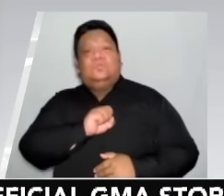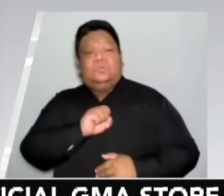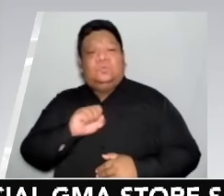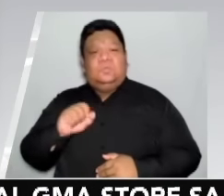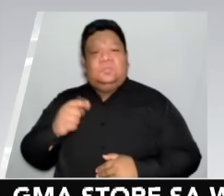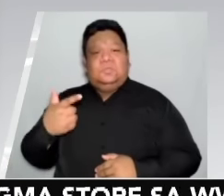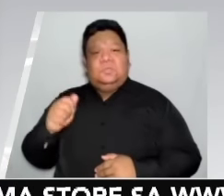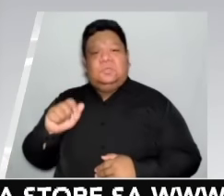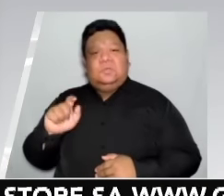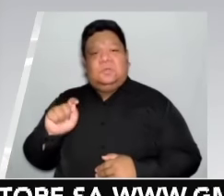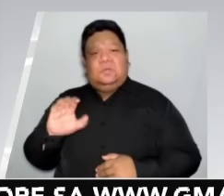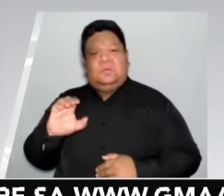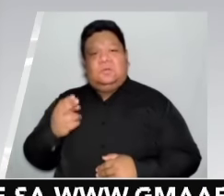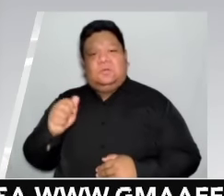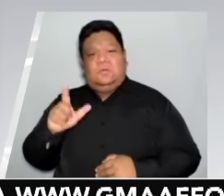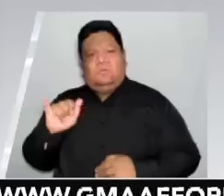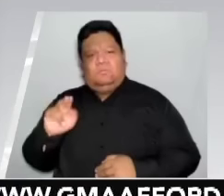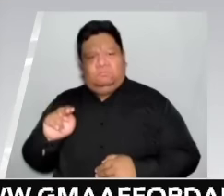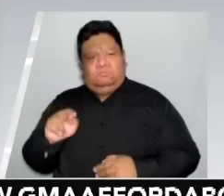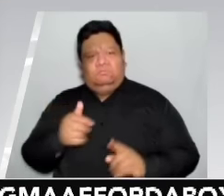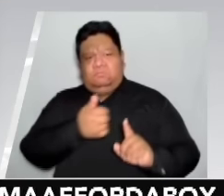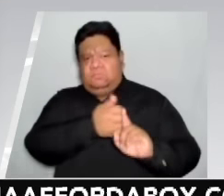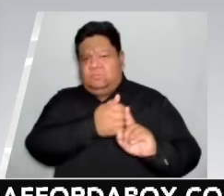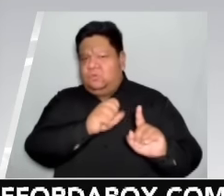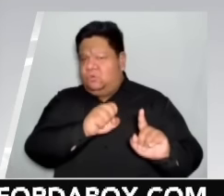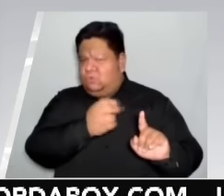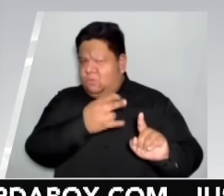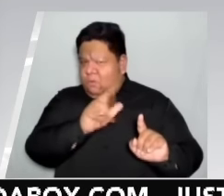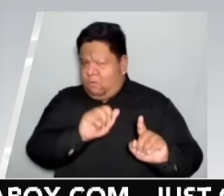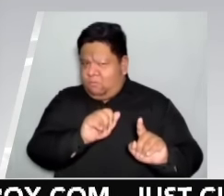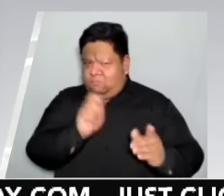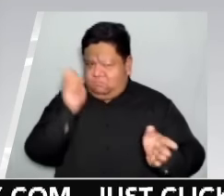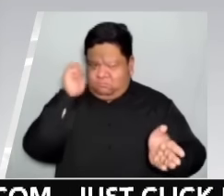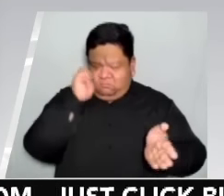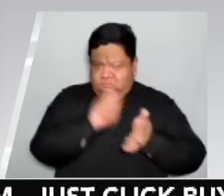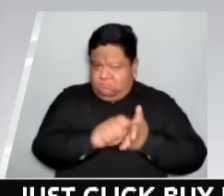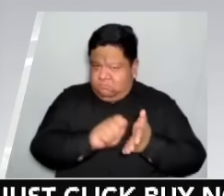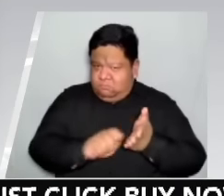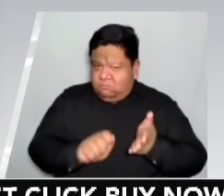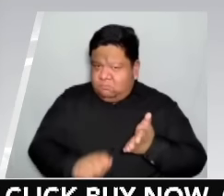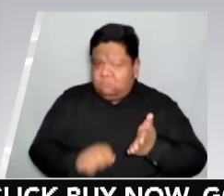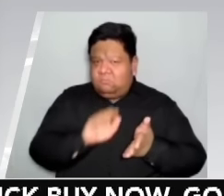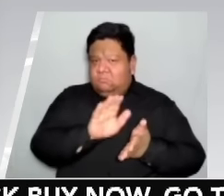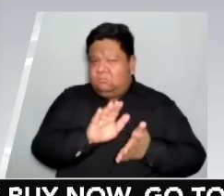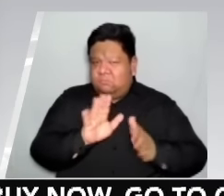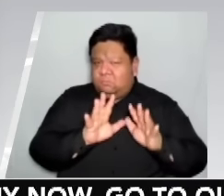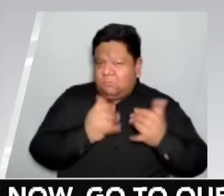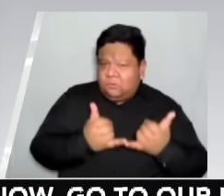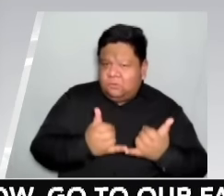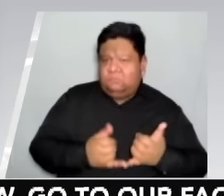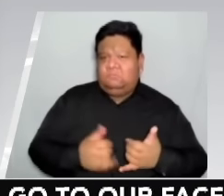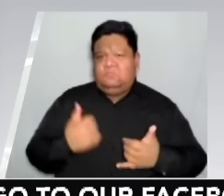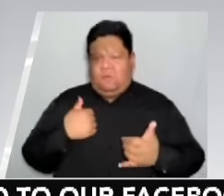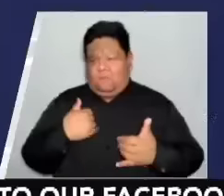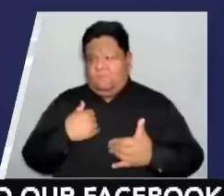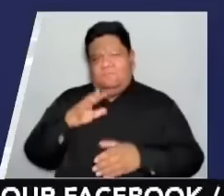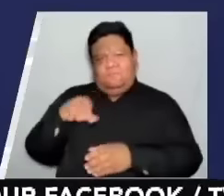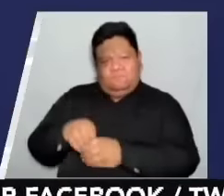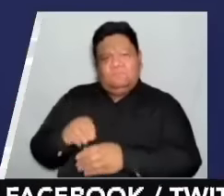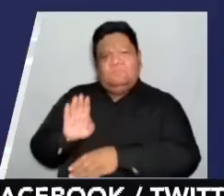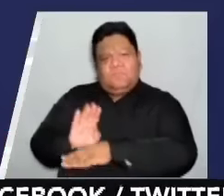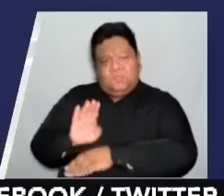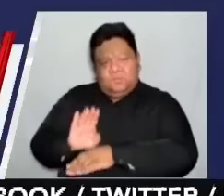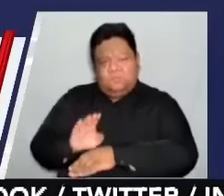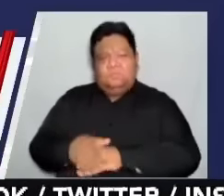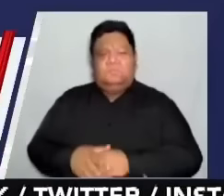Sheila at corporate secretary sa siam na kumpanya over the span of 9 to 10 years 90 plus times